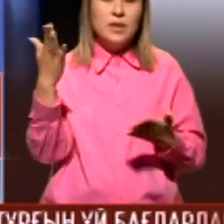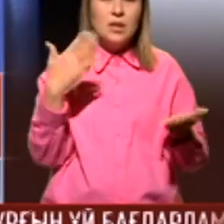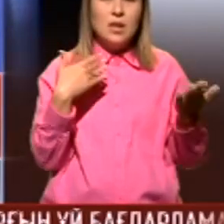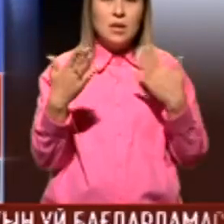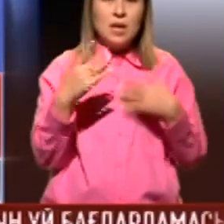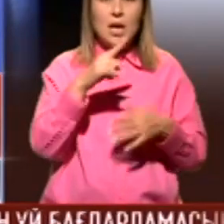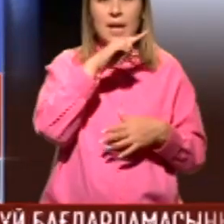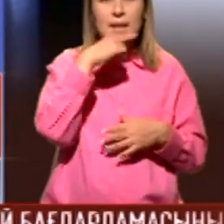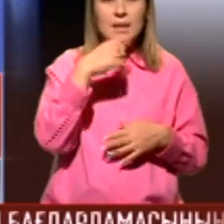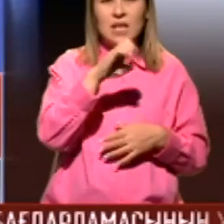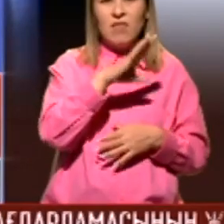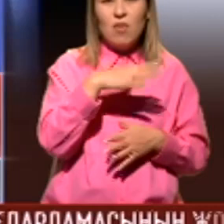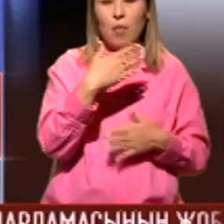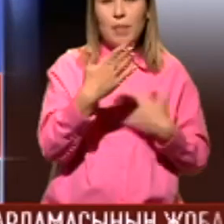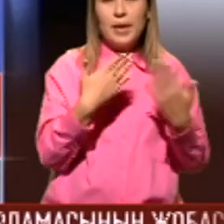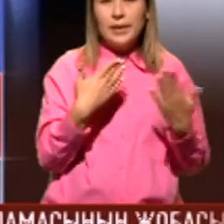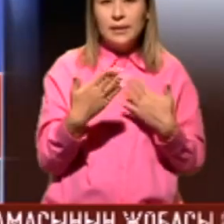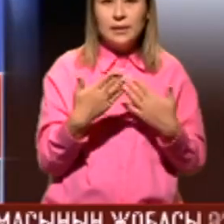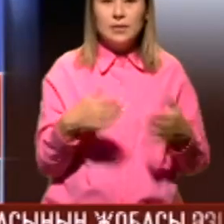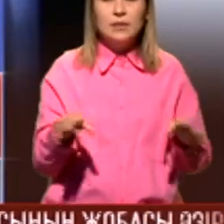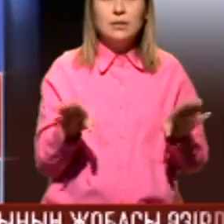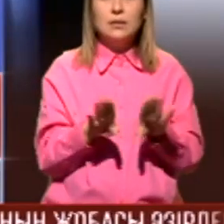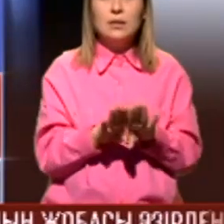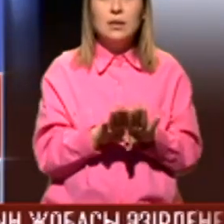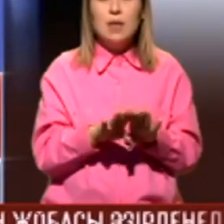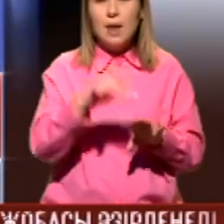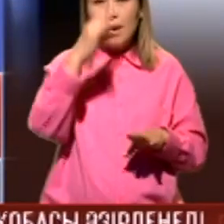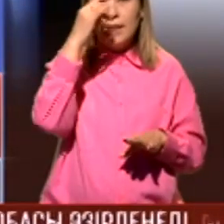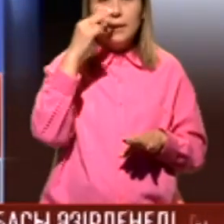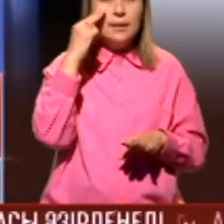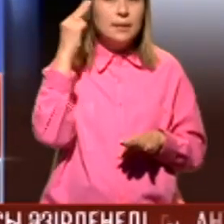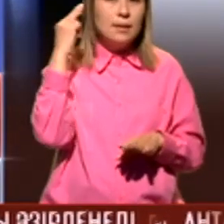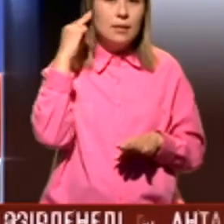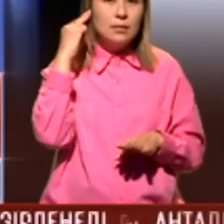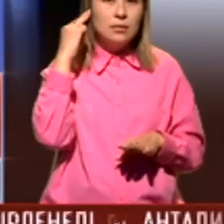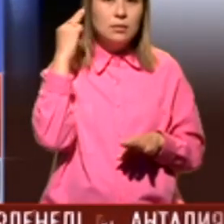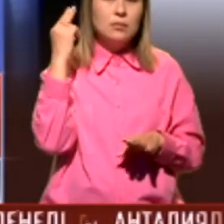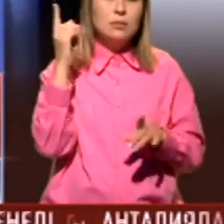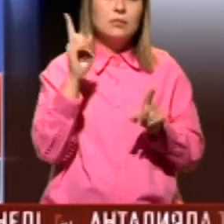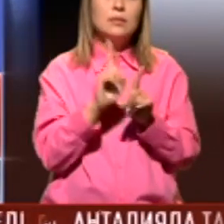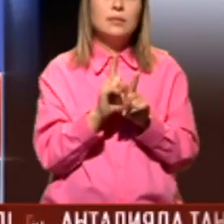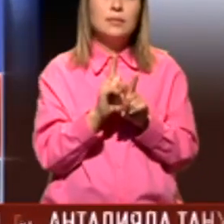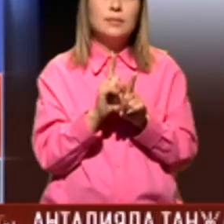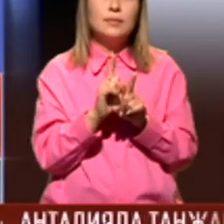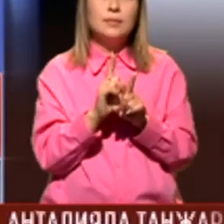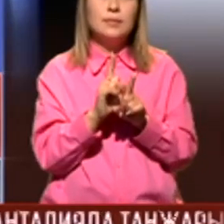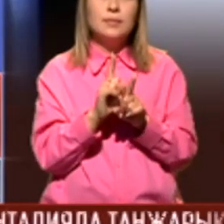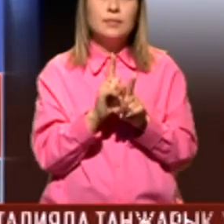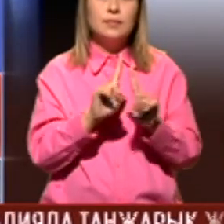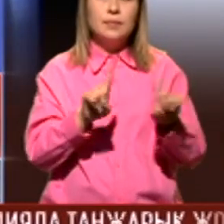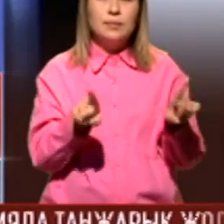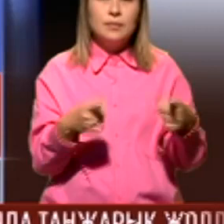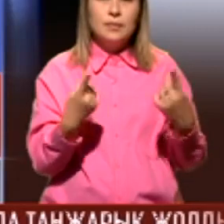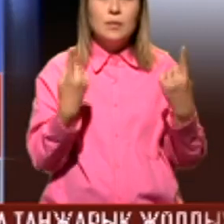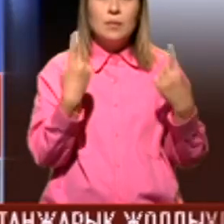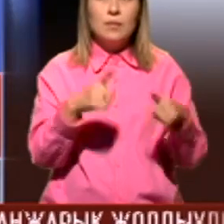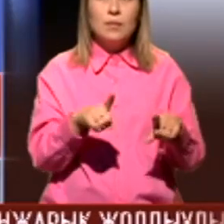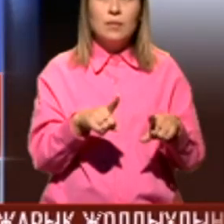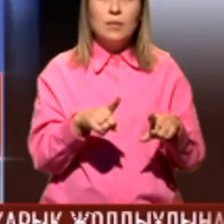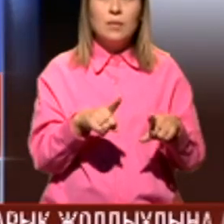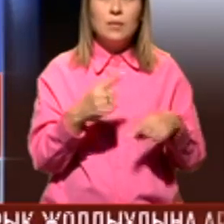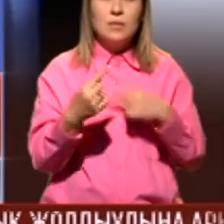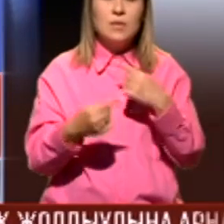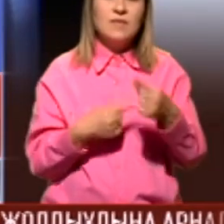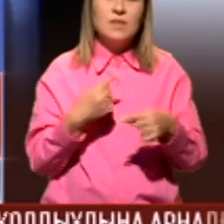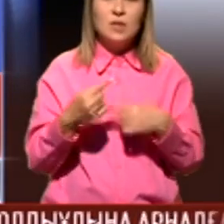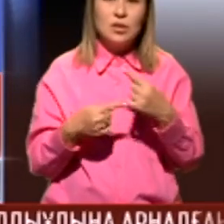мен батыстың арасындағы ойындар. Мына Қытайға бір бүйірінен жаңағы Шыңжаң арқылы, басқа арқылы біз тығу жаңағы